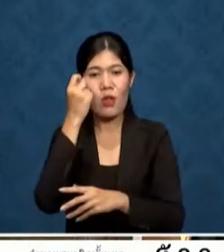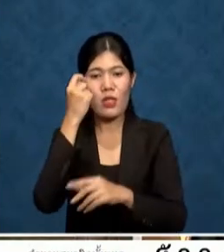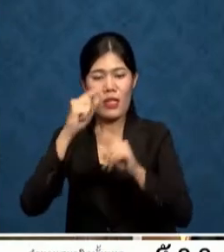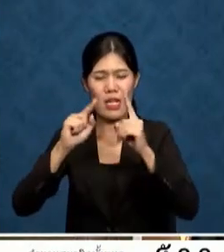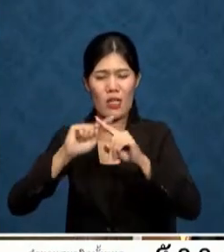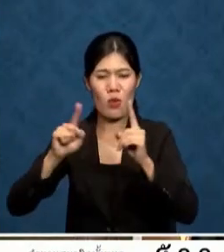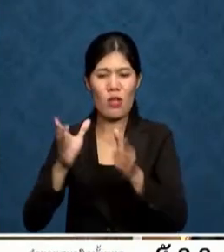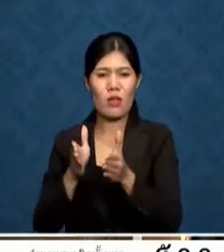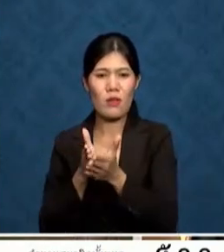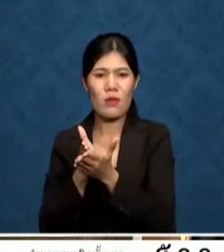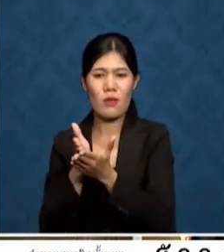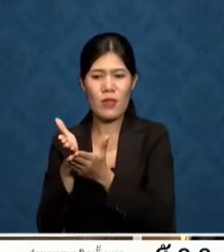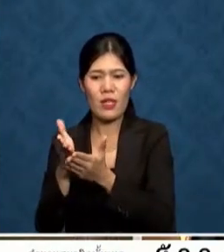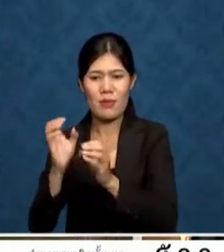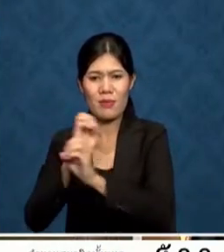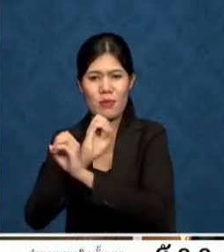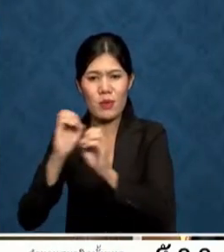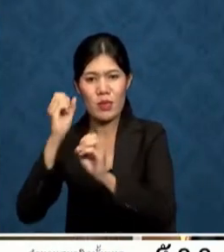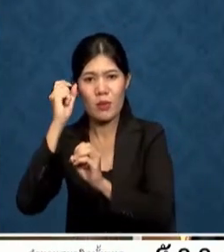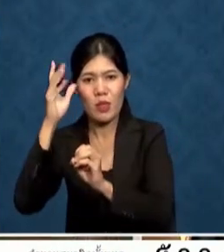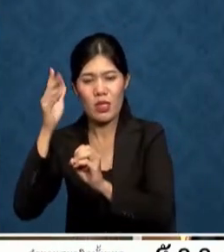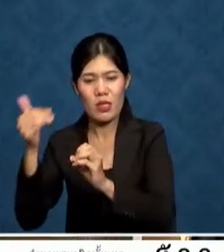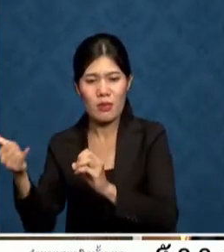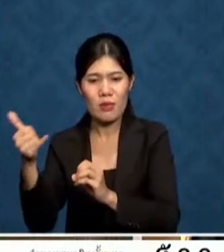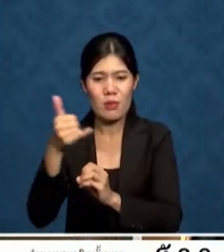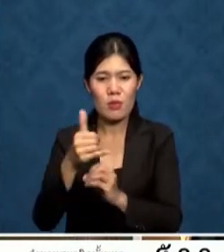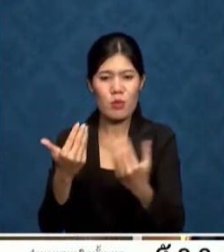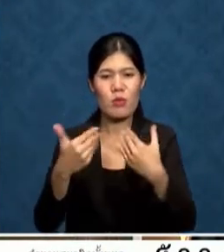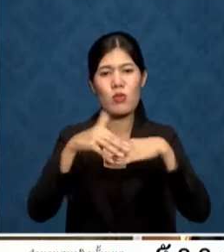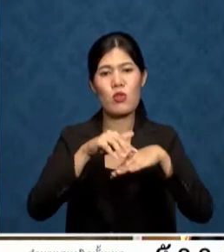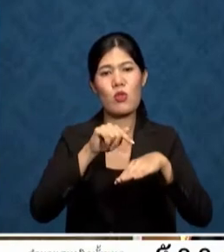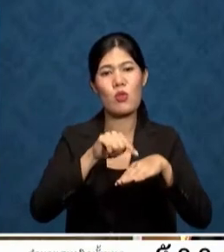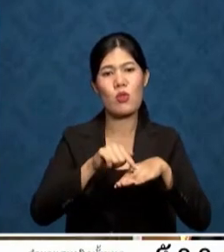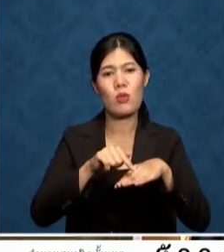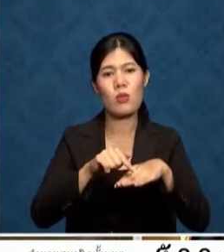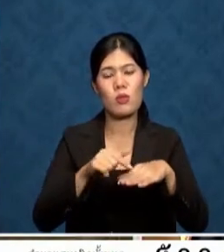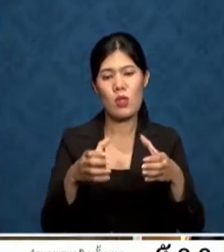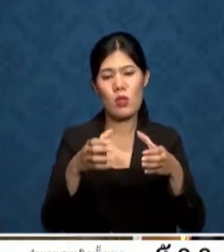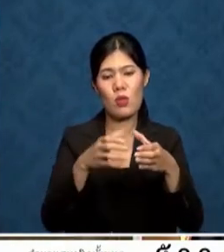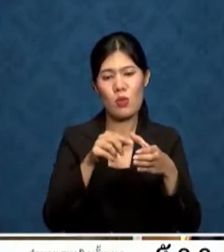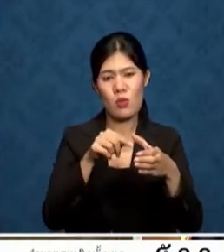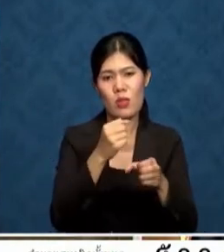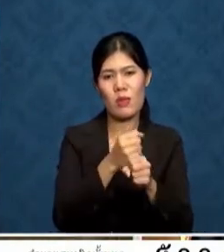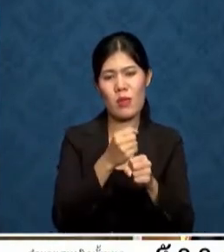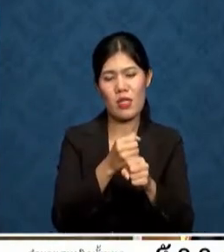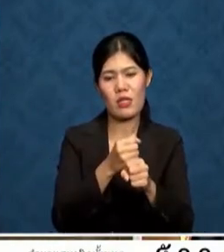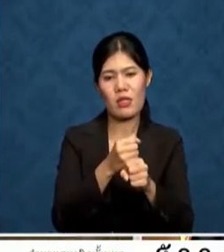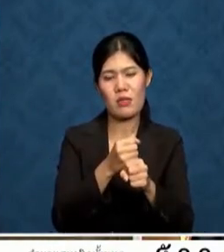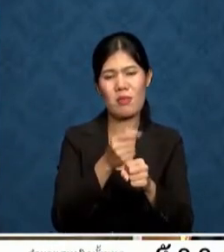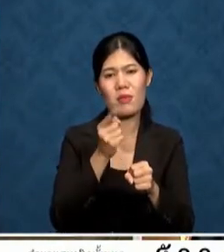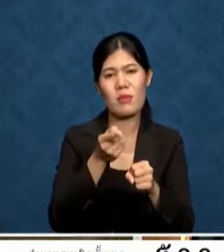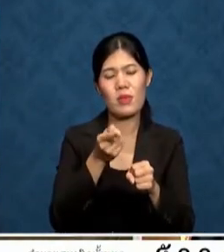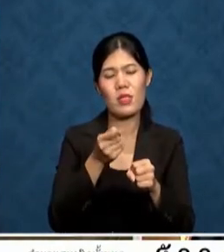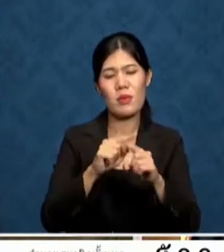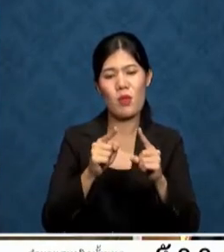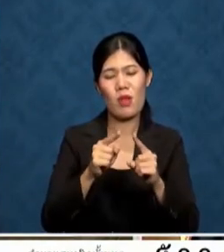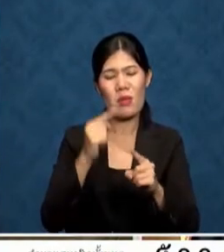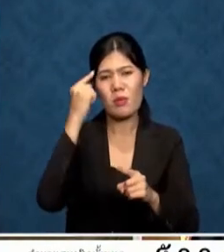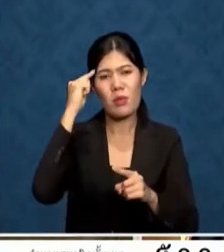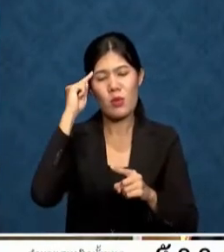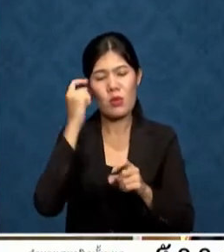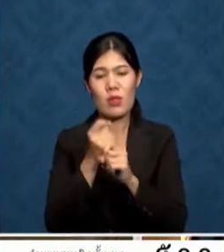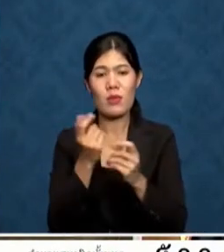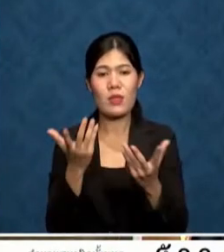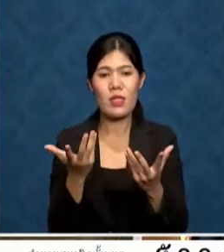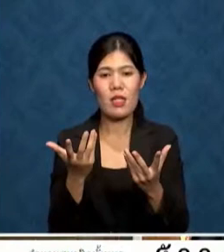ไม่เคยทำเรื่องนี้เลยก็ถูกเรียกเข้ามาแล้วก็มีบางหน่วยงานที่อาจจะทำเรื่องนี้อยู่แล้วแต่ก็ไม่ถูกเรียกเข้ามาด้วยเหตุเครับมันก็เลย